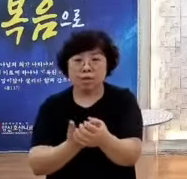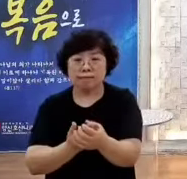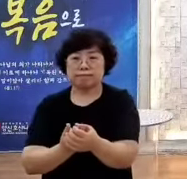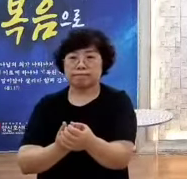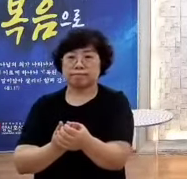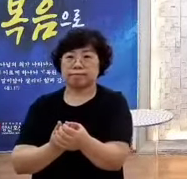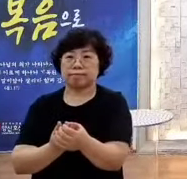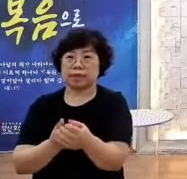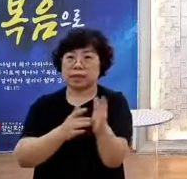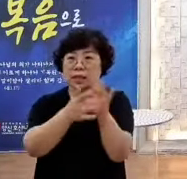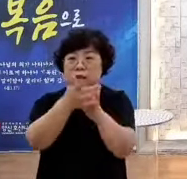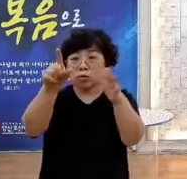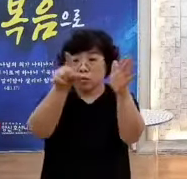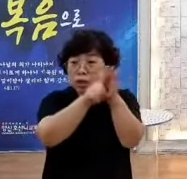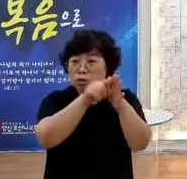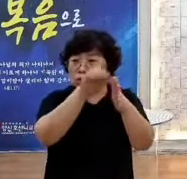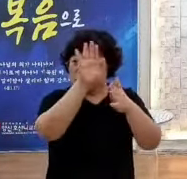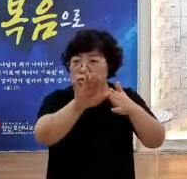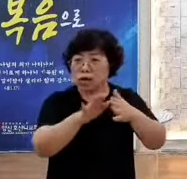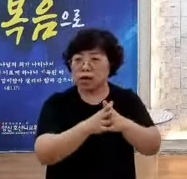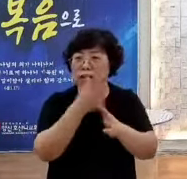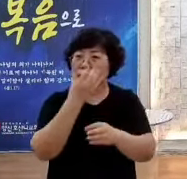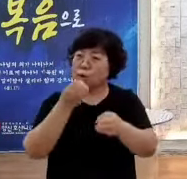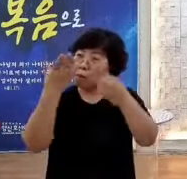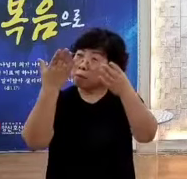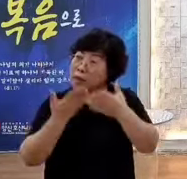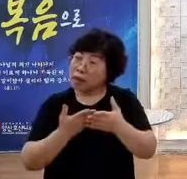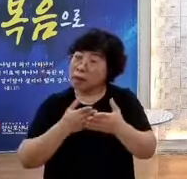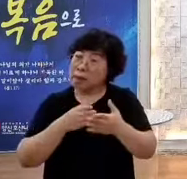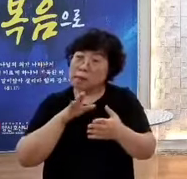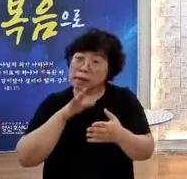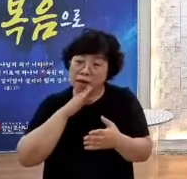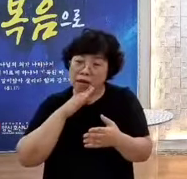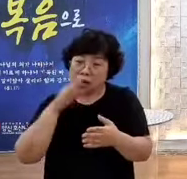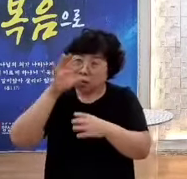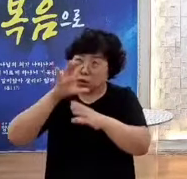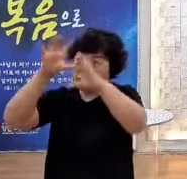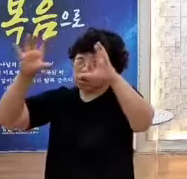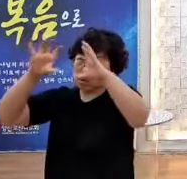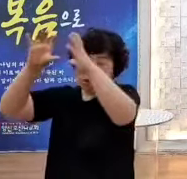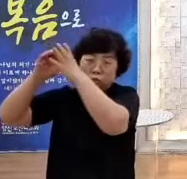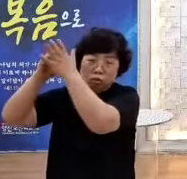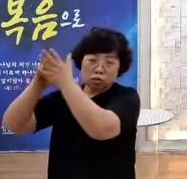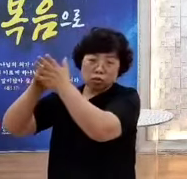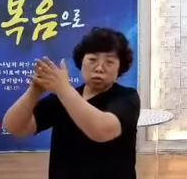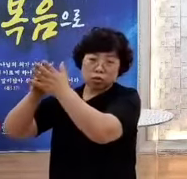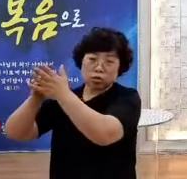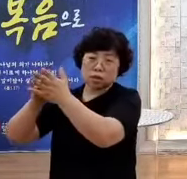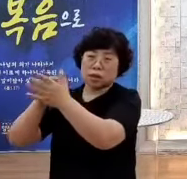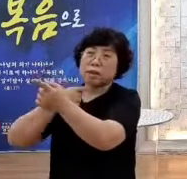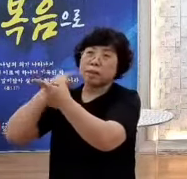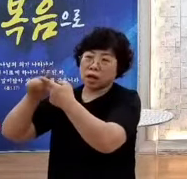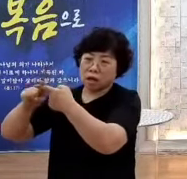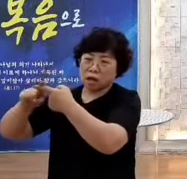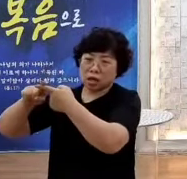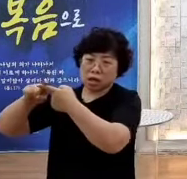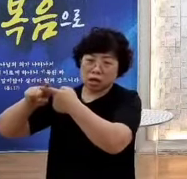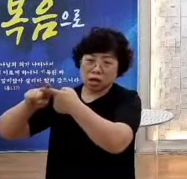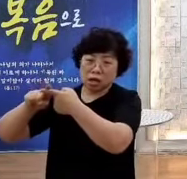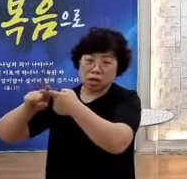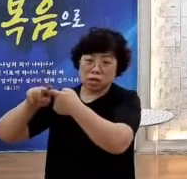있죠. 예수 믿어서 우리가 얼마나 많은 복을 받습니까? 천국 가는 것은 당연한 거고 이 땅에서도 복을